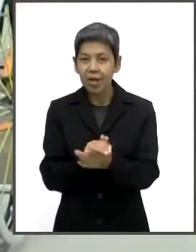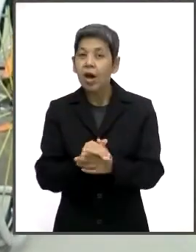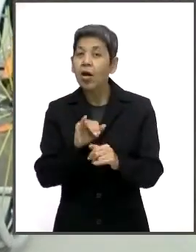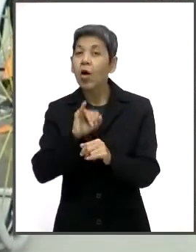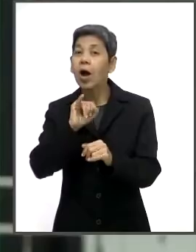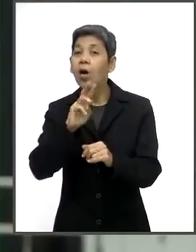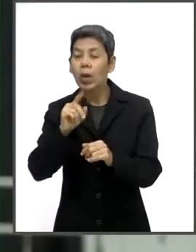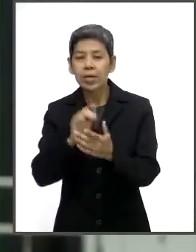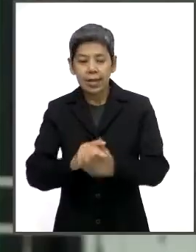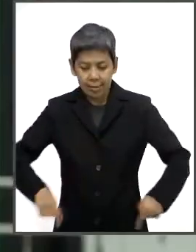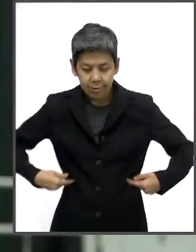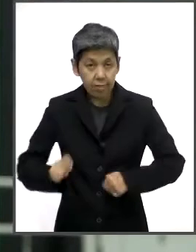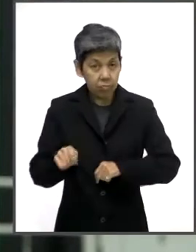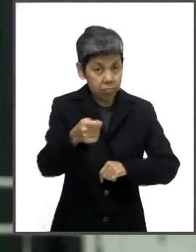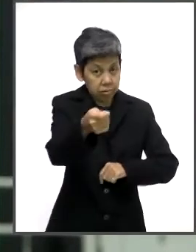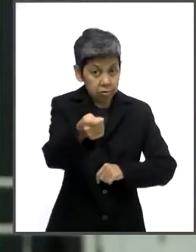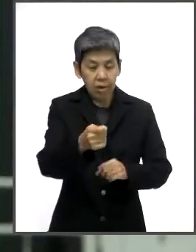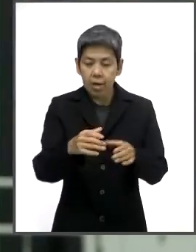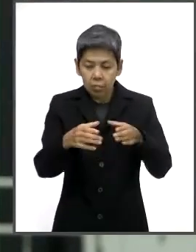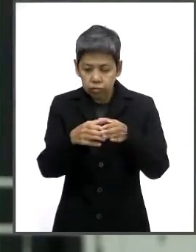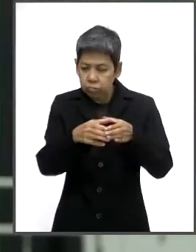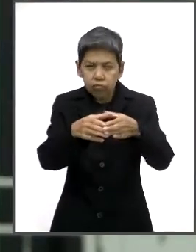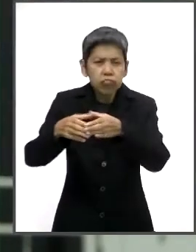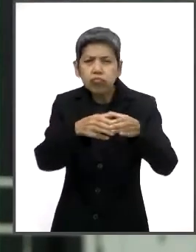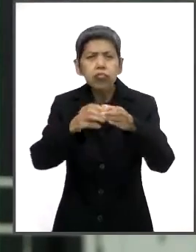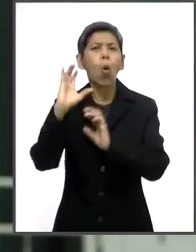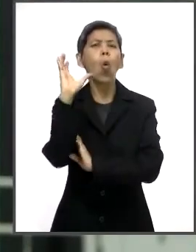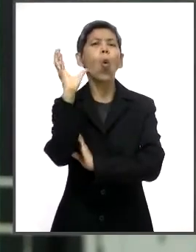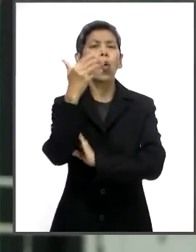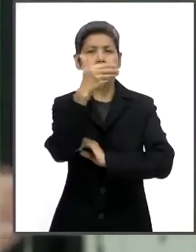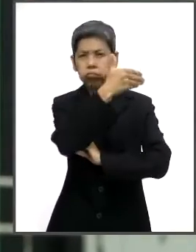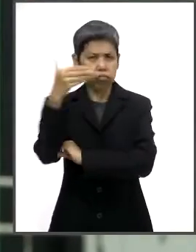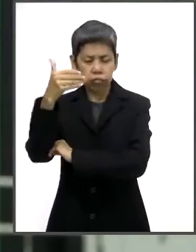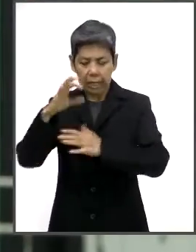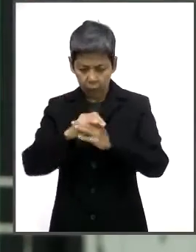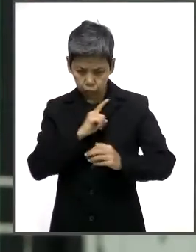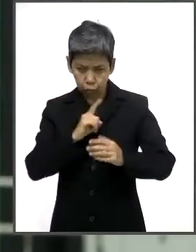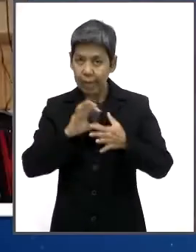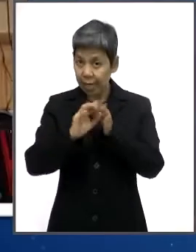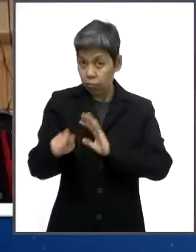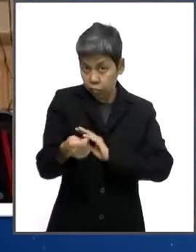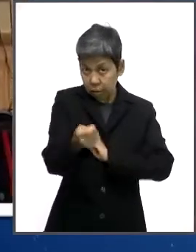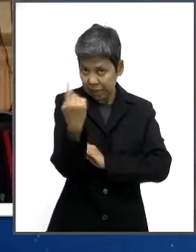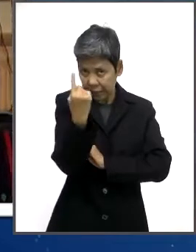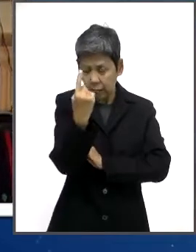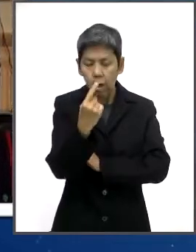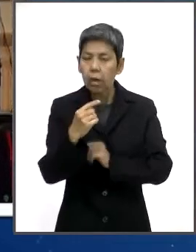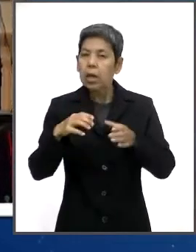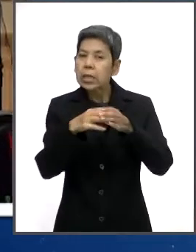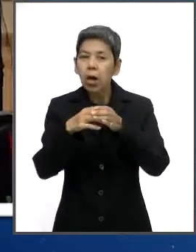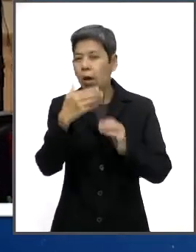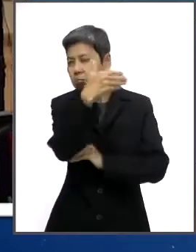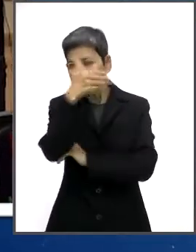IWAS ของกีฬาวิเชฟันดาบเขาคือสมภารนี้ก็คือสมภารโลกที่ดูแลเรื่องกีฬาวิเชฟันดาบระ